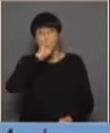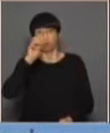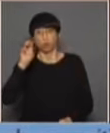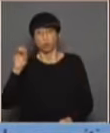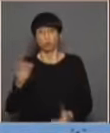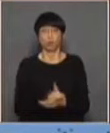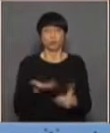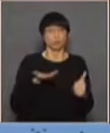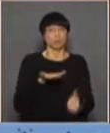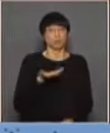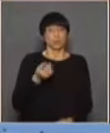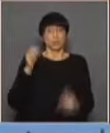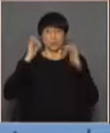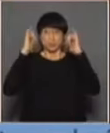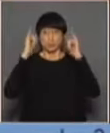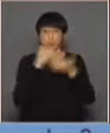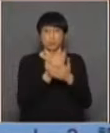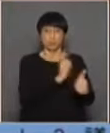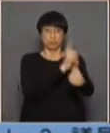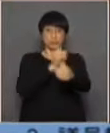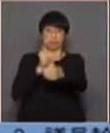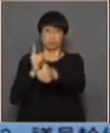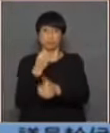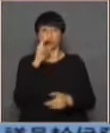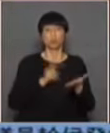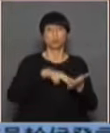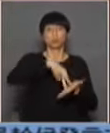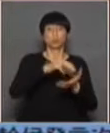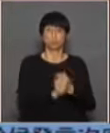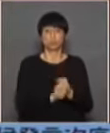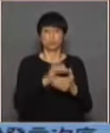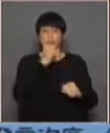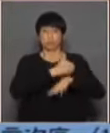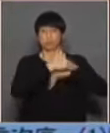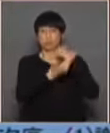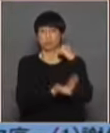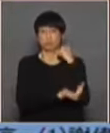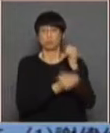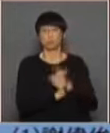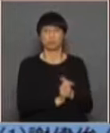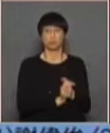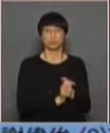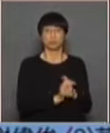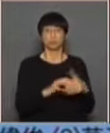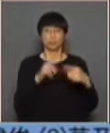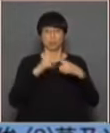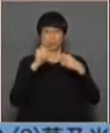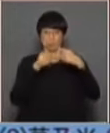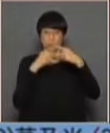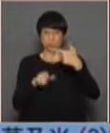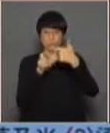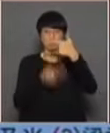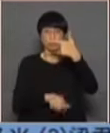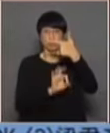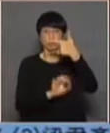气腾腾，批判港独，言必基本法，言必人大831决定不可撼